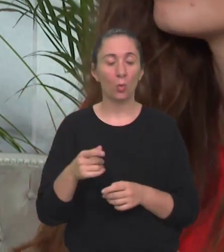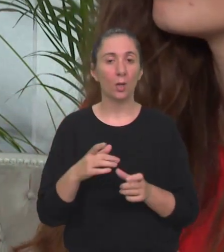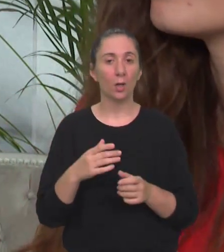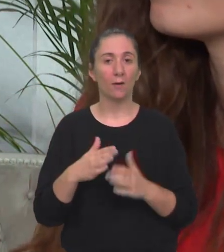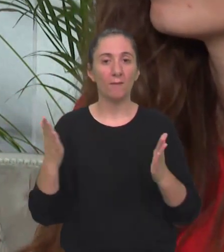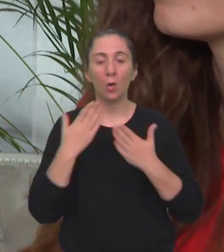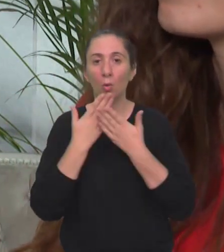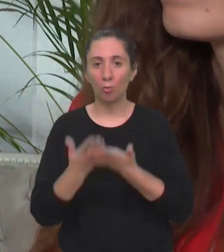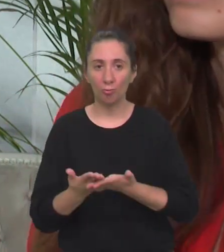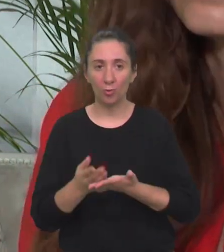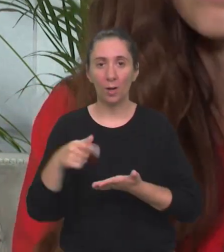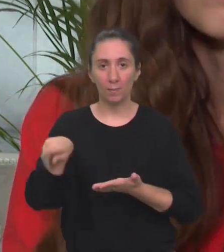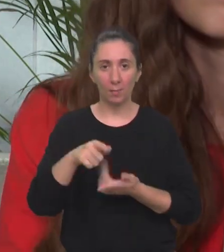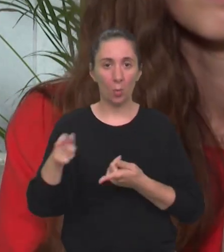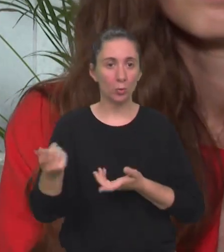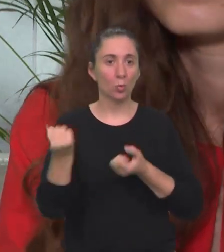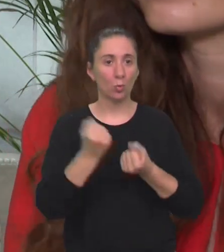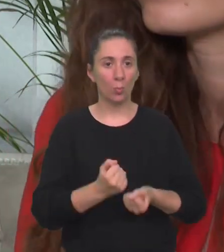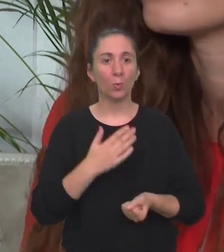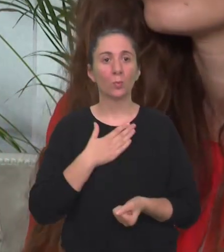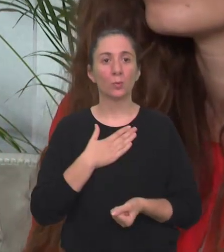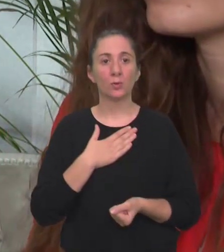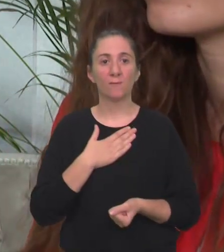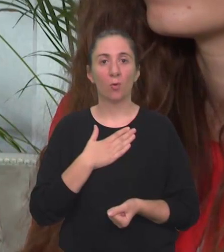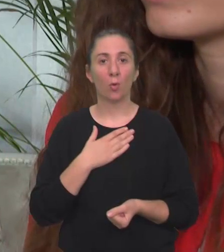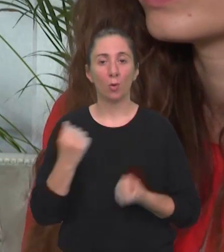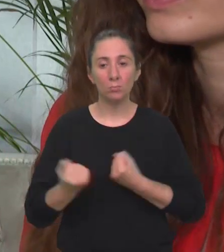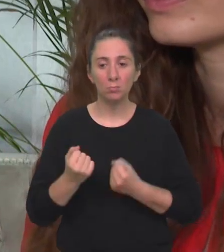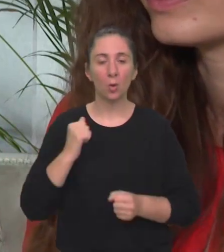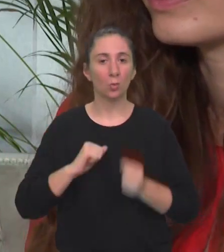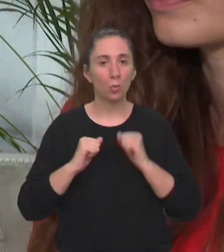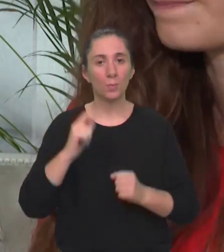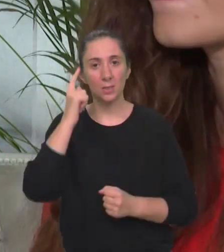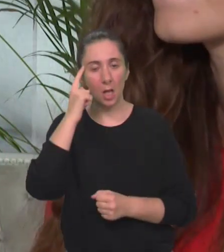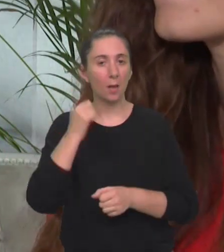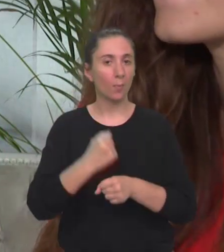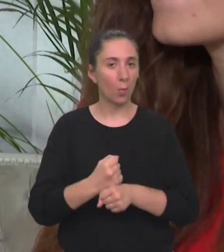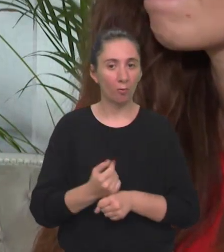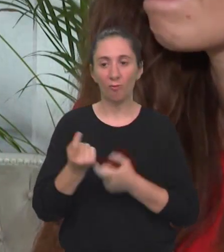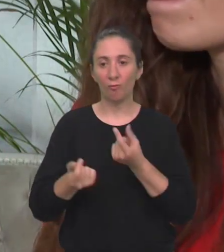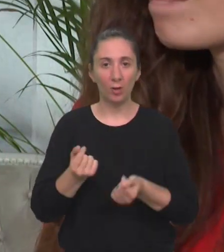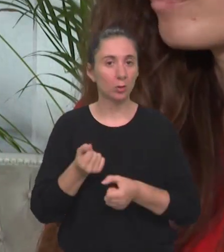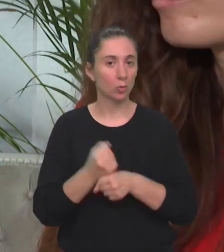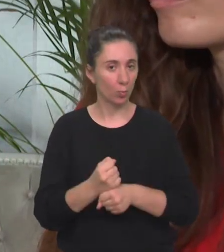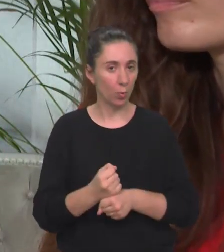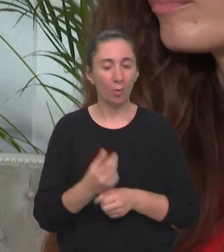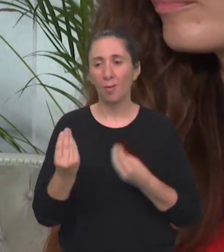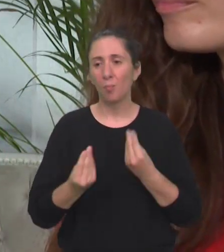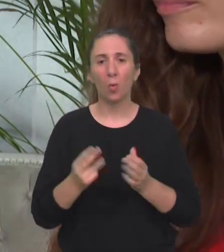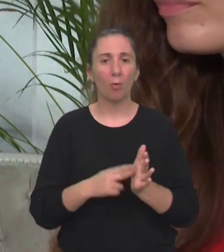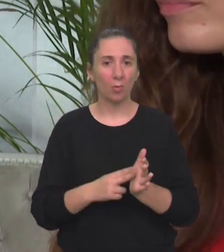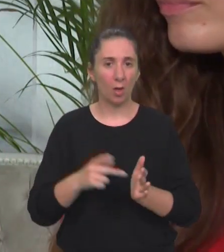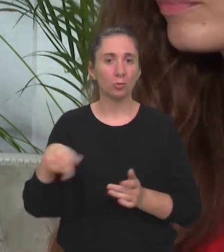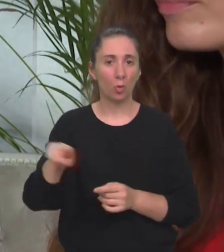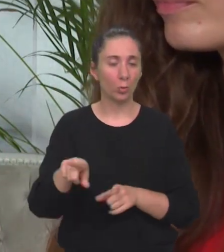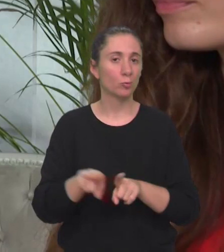zaslužni i veliko hvala njima jer su i oni doprinjeni svojim angažmanom, trudom, znanjem, podrškom, financijskom podrškom na bilo koji način,